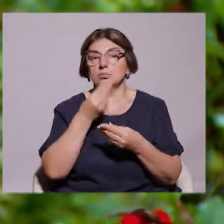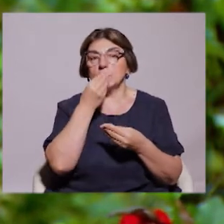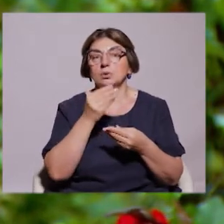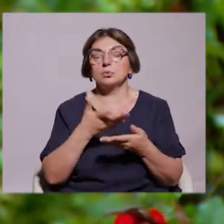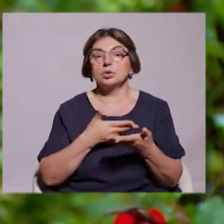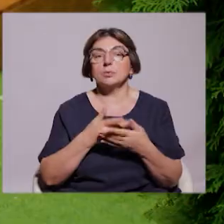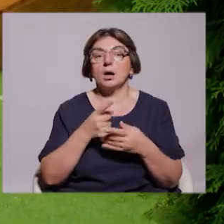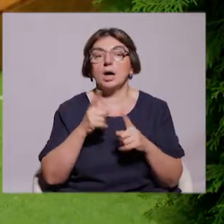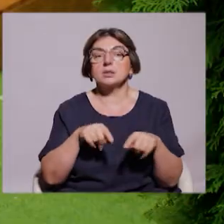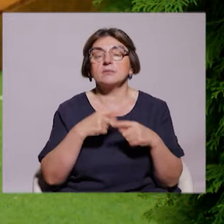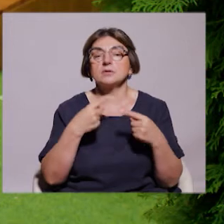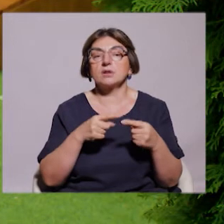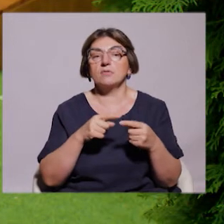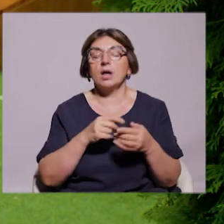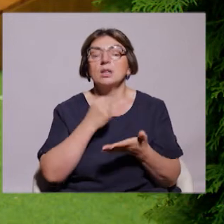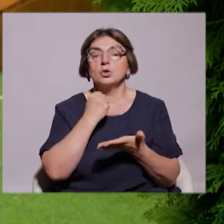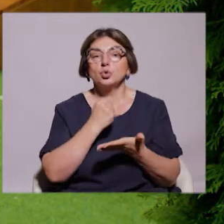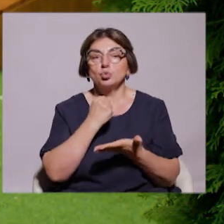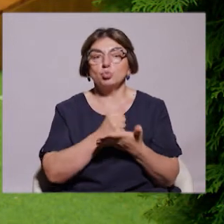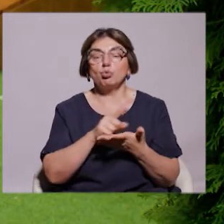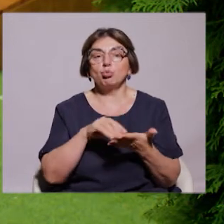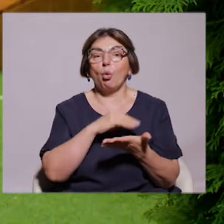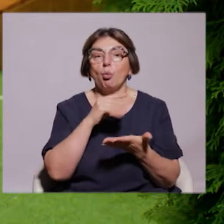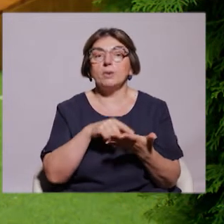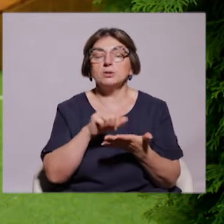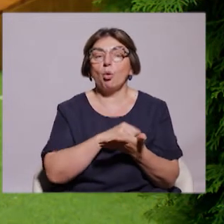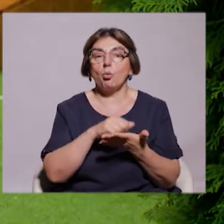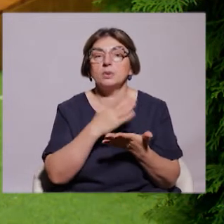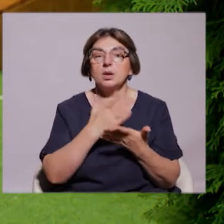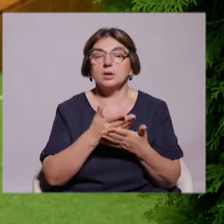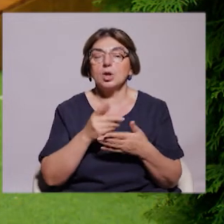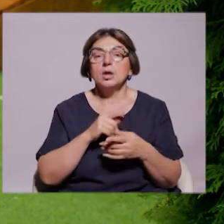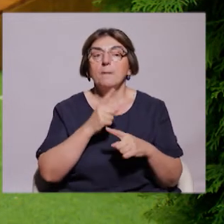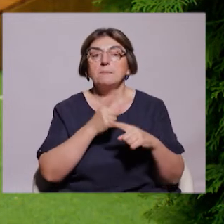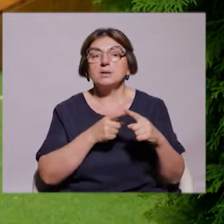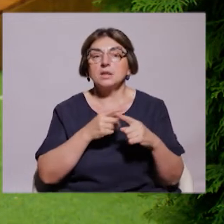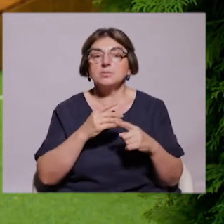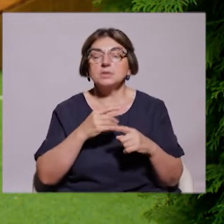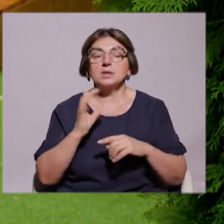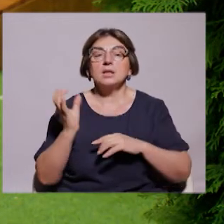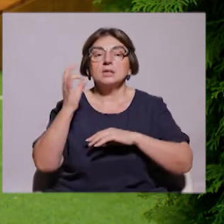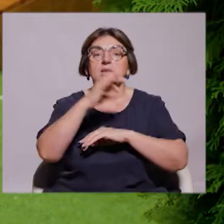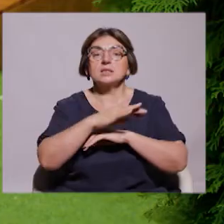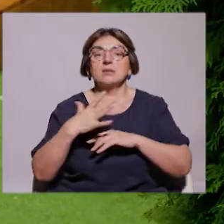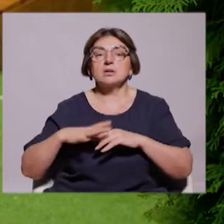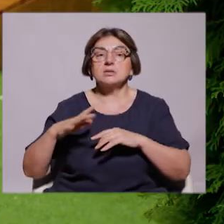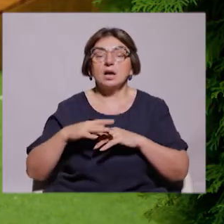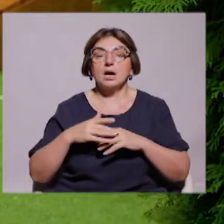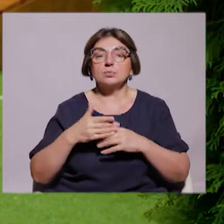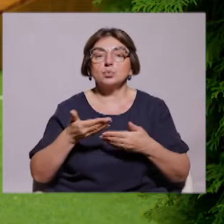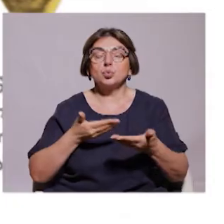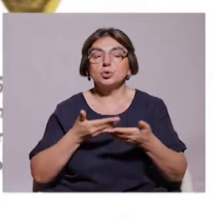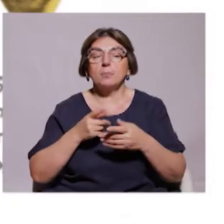კოლხების ურთიერთობისა. რა თქმა უნდა, ბავშვებო, არქეოლოგიური გათხრების შედეგად ნაპოვნი არის უამრავი არტეფაქტები და თქვენ წინაშე წარმოდგენილი გახავთ